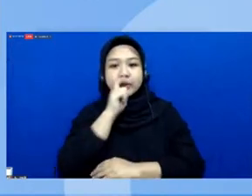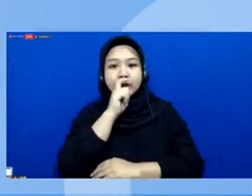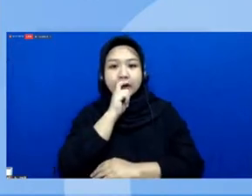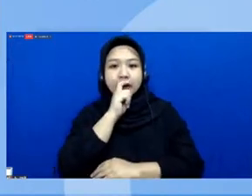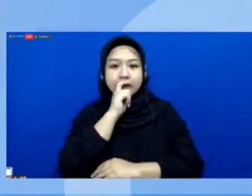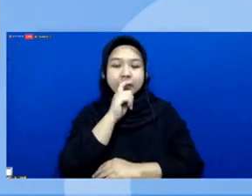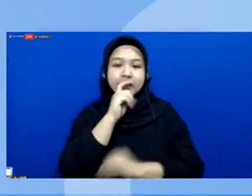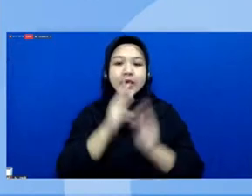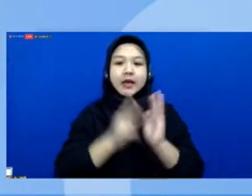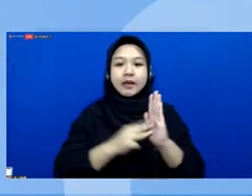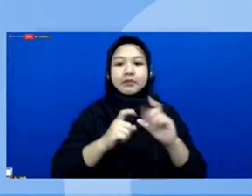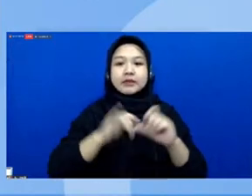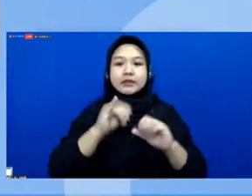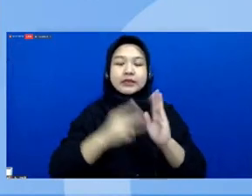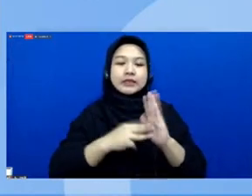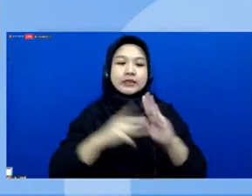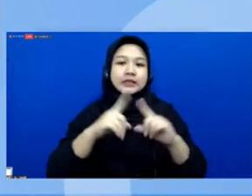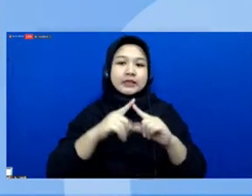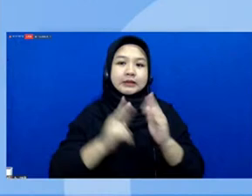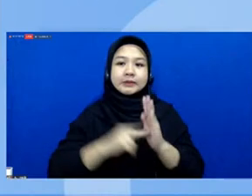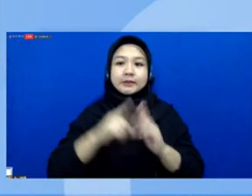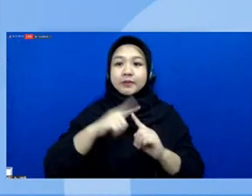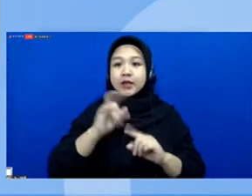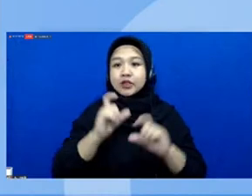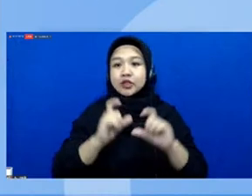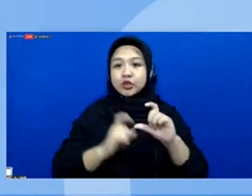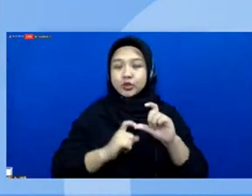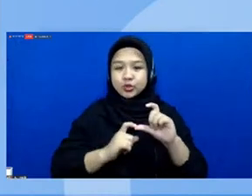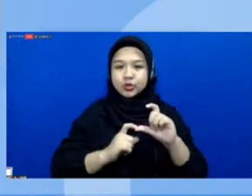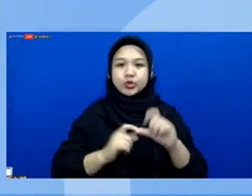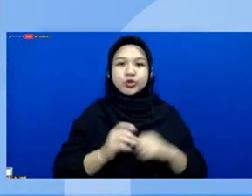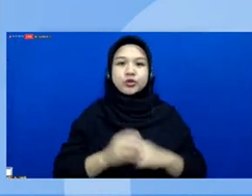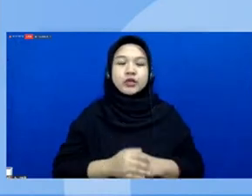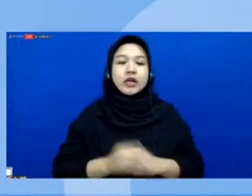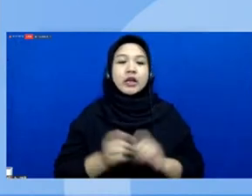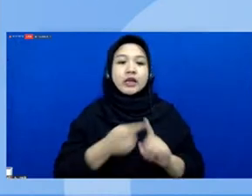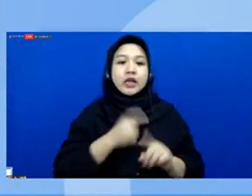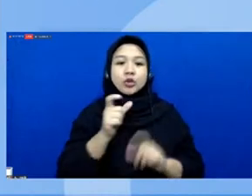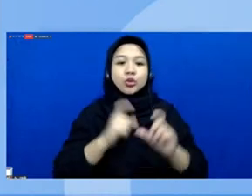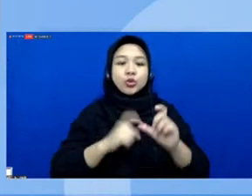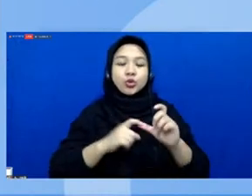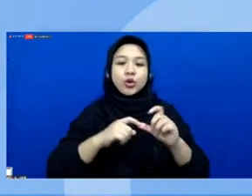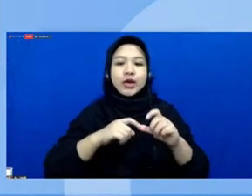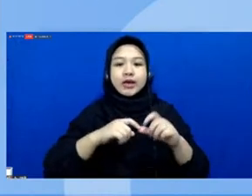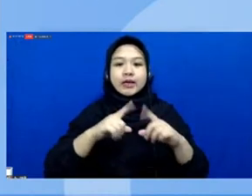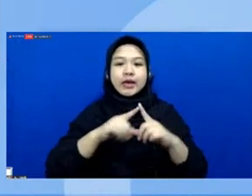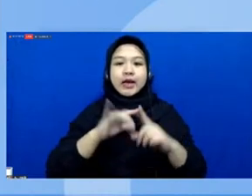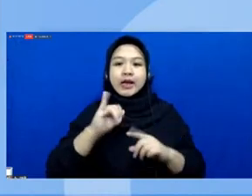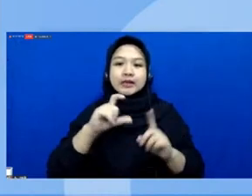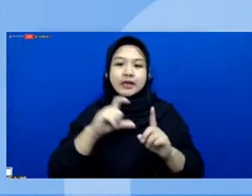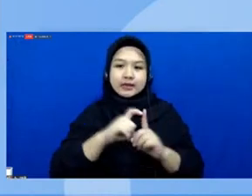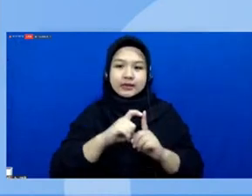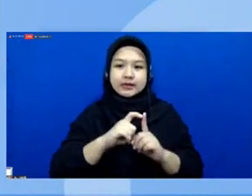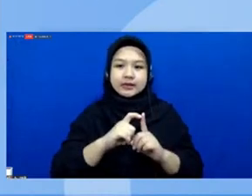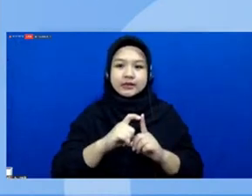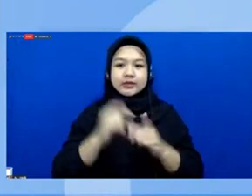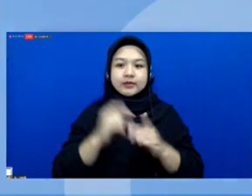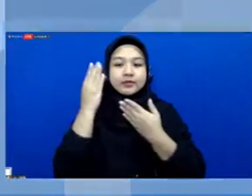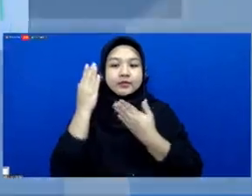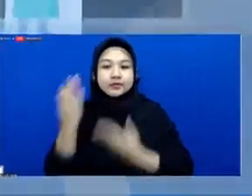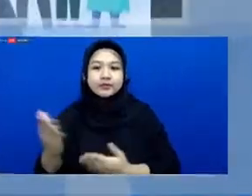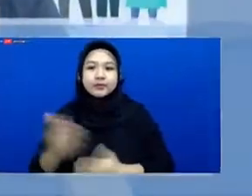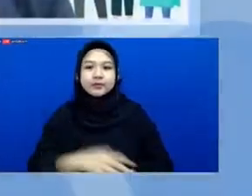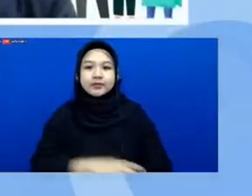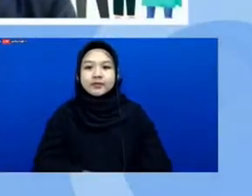Mantius sebagai Deputi Direktur Democratic Resilience and Governance USAID Indonesia. Kepada Bapak Andrus Mantius, kami